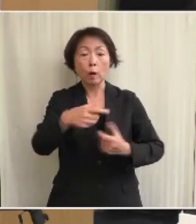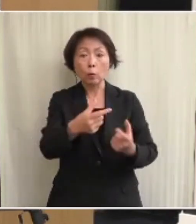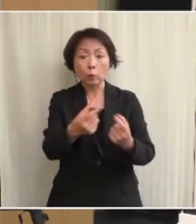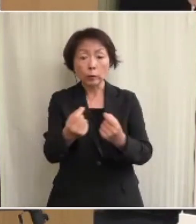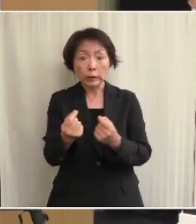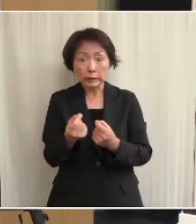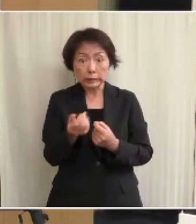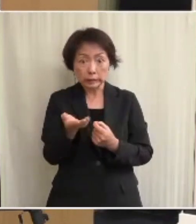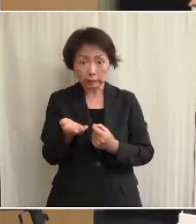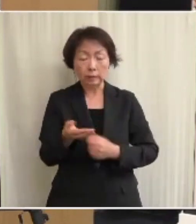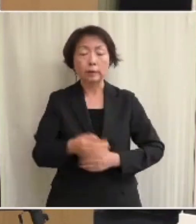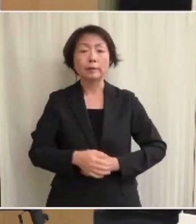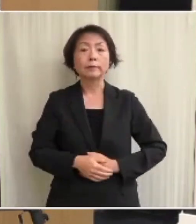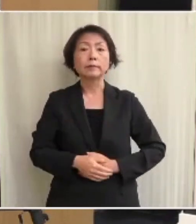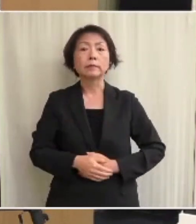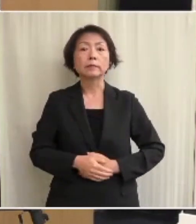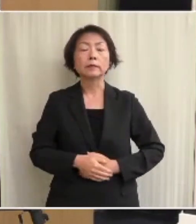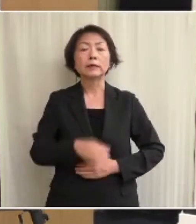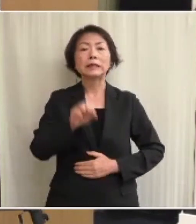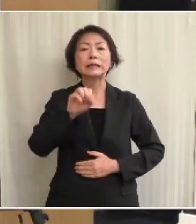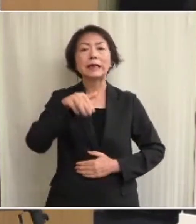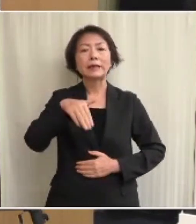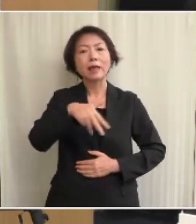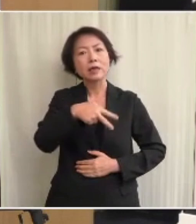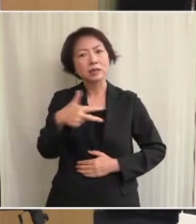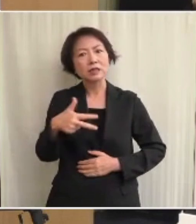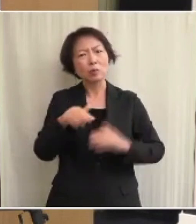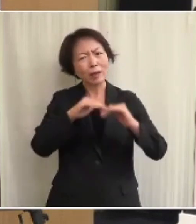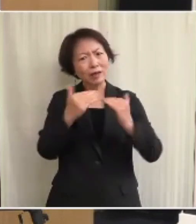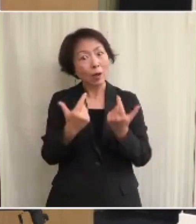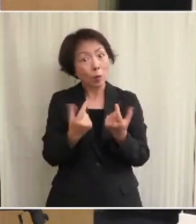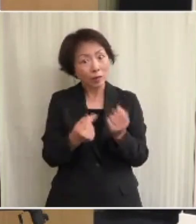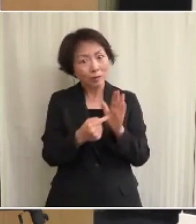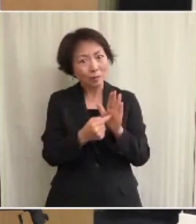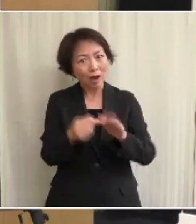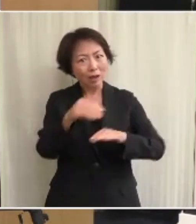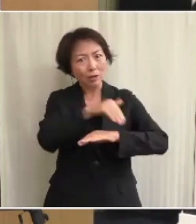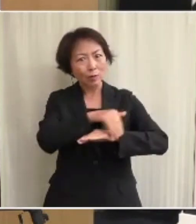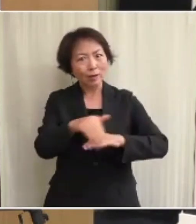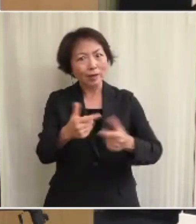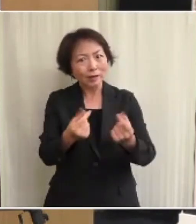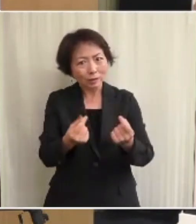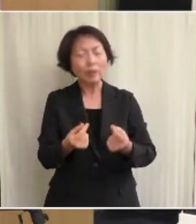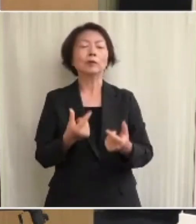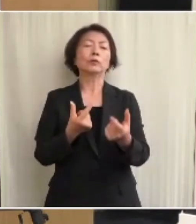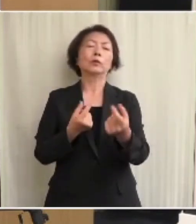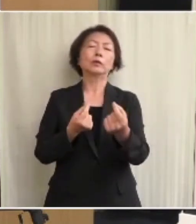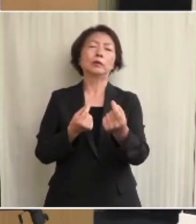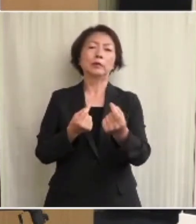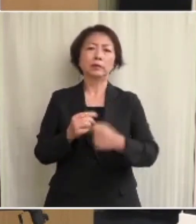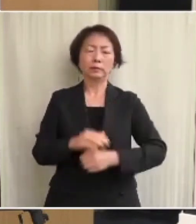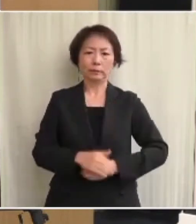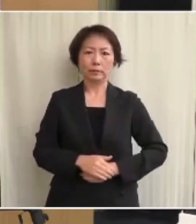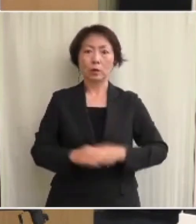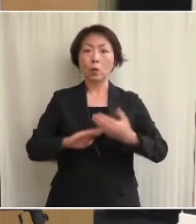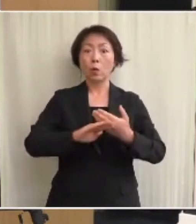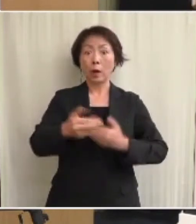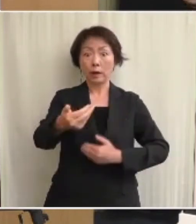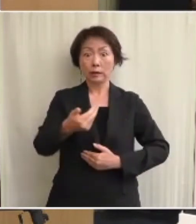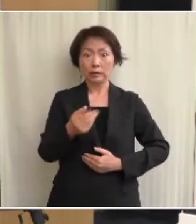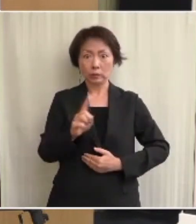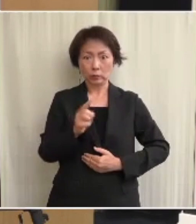ことですよね。なんでこのサイネージも同じっていうことで、 はいはい、その通りです。 わかりました、ありがとうございます。 その他はいかがで